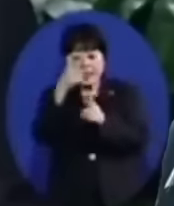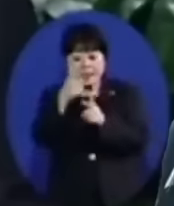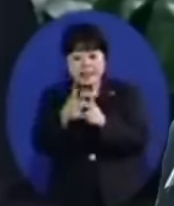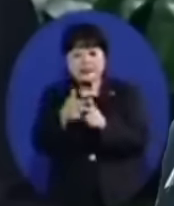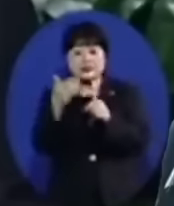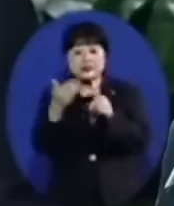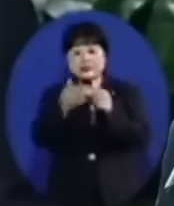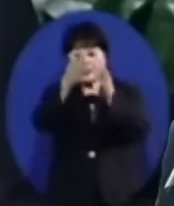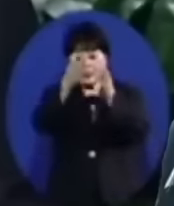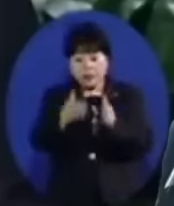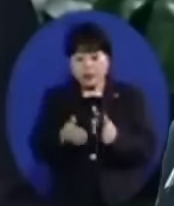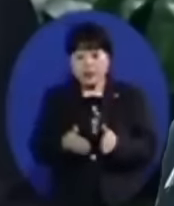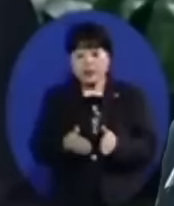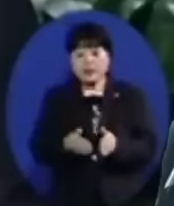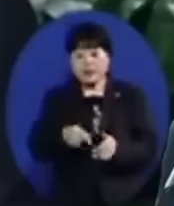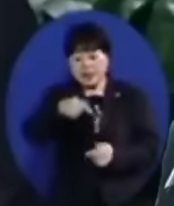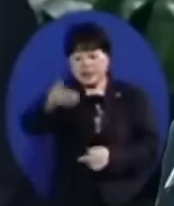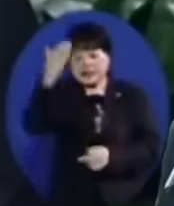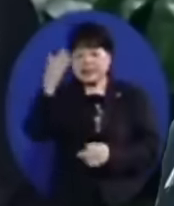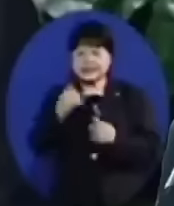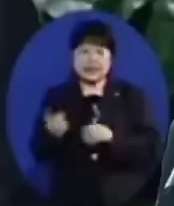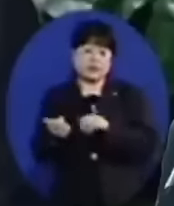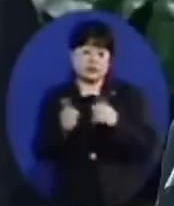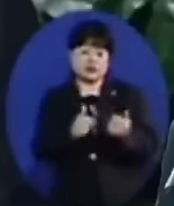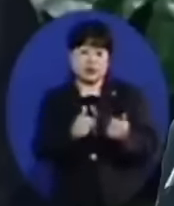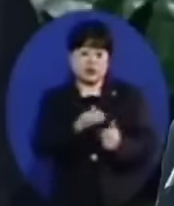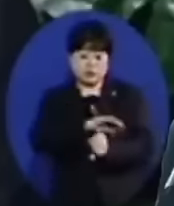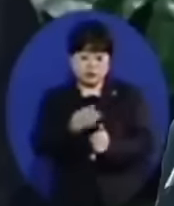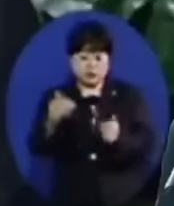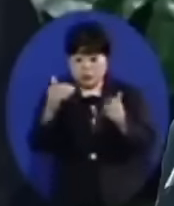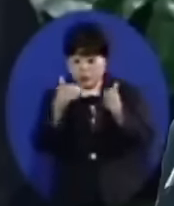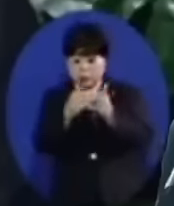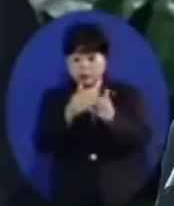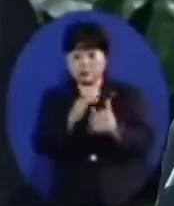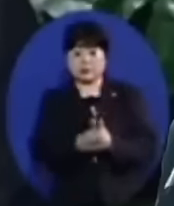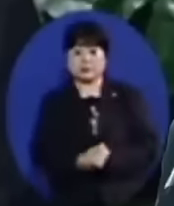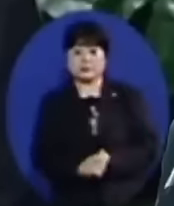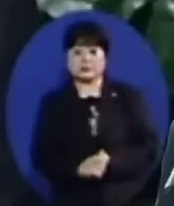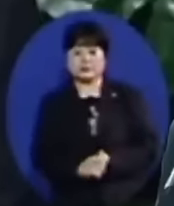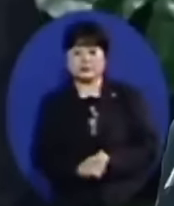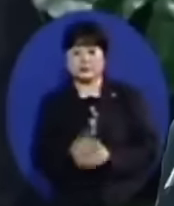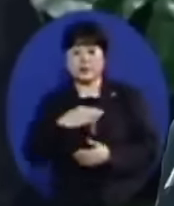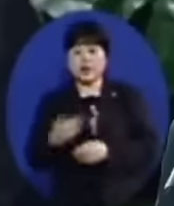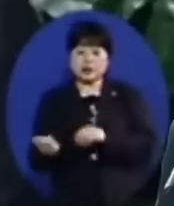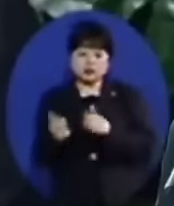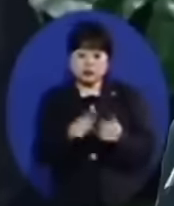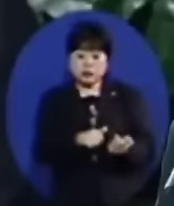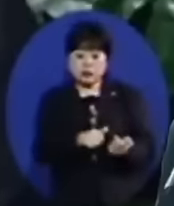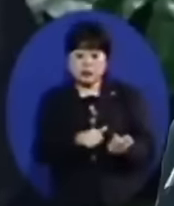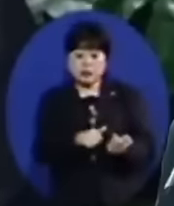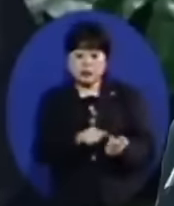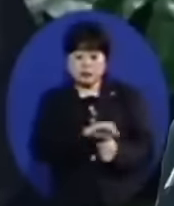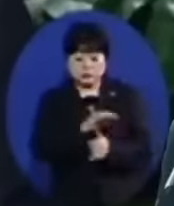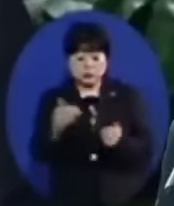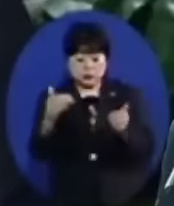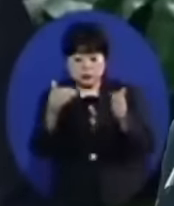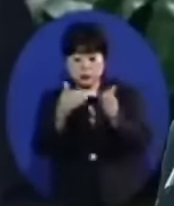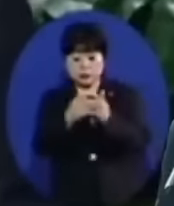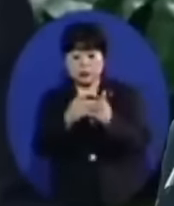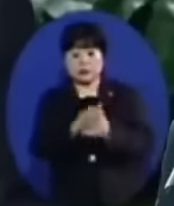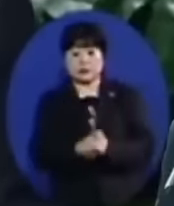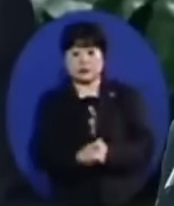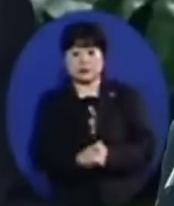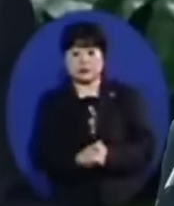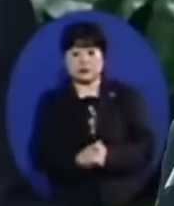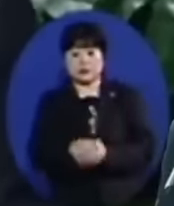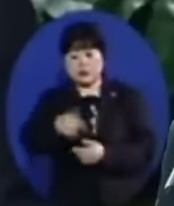예수님 통해서 우리는 옛사람이 죽었고 장사 지내고 말았다고 믿는 것입니다. 나는 죽었다. 나는 장사 지내고 말았다. 그러므로